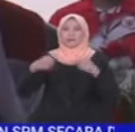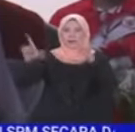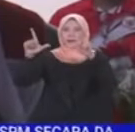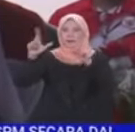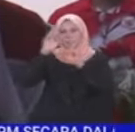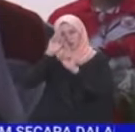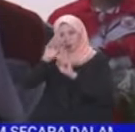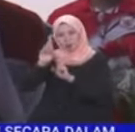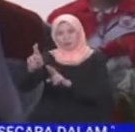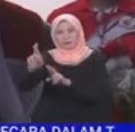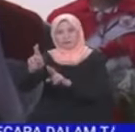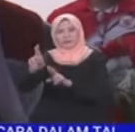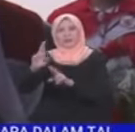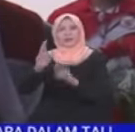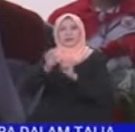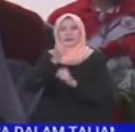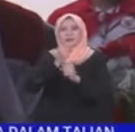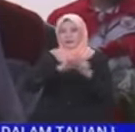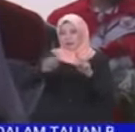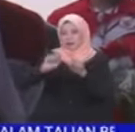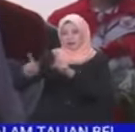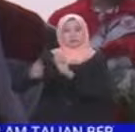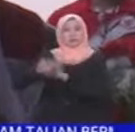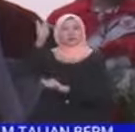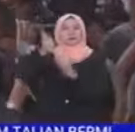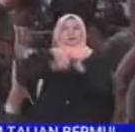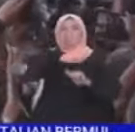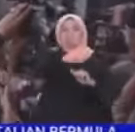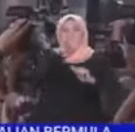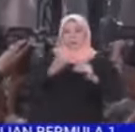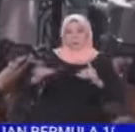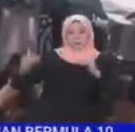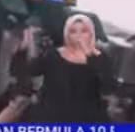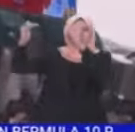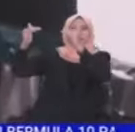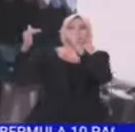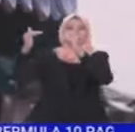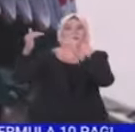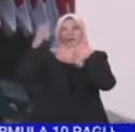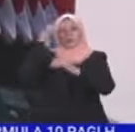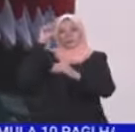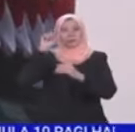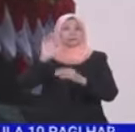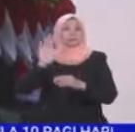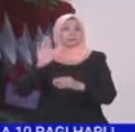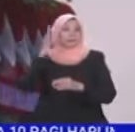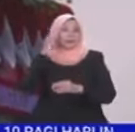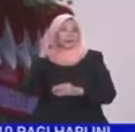berkenaan selepas meraih pelbagai pencapaian di peringkat tertinggi sepanjang karyanya